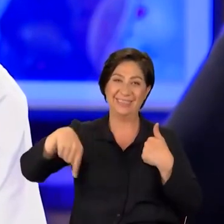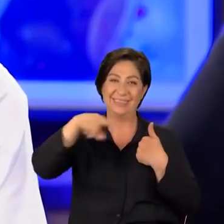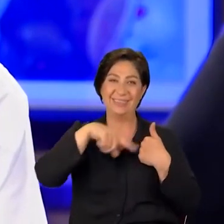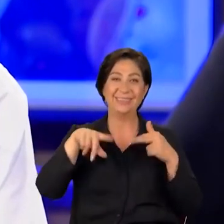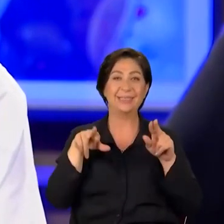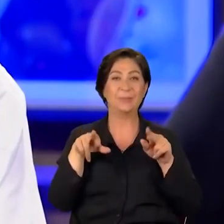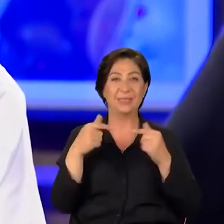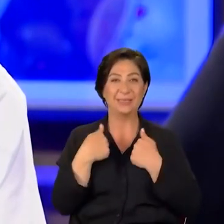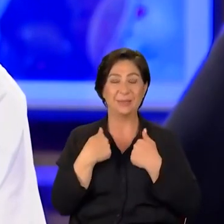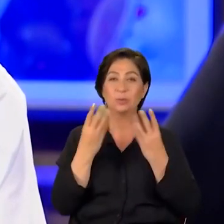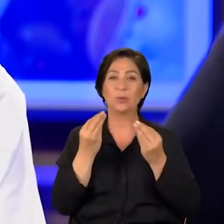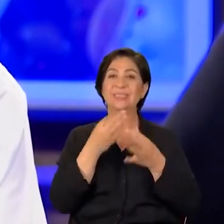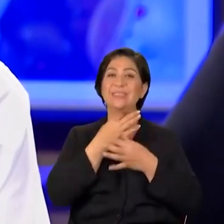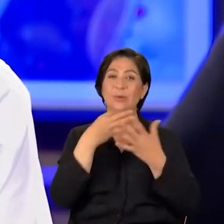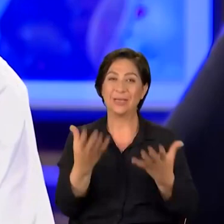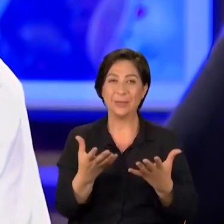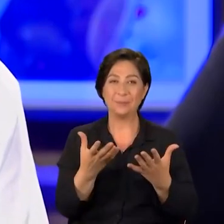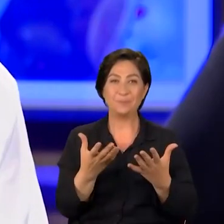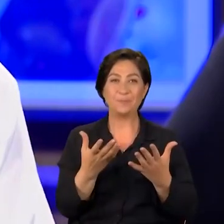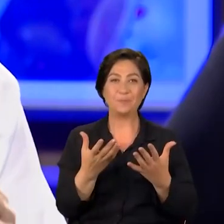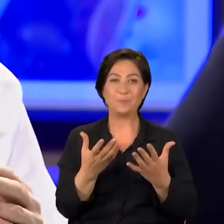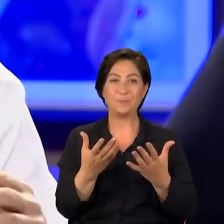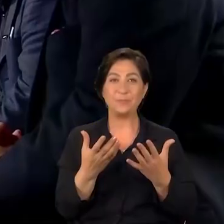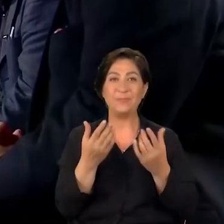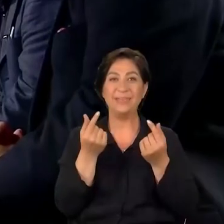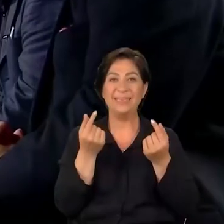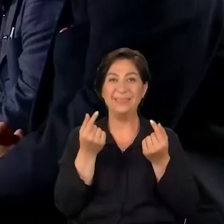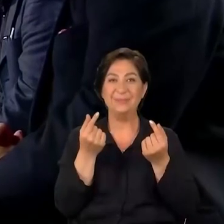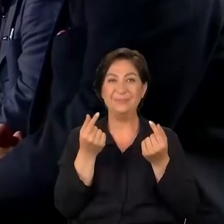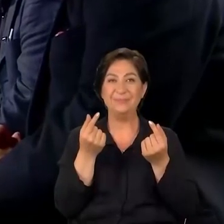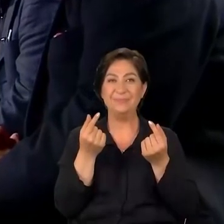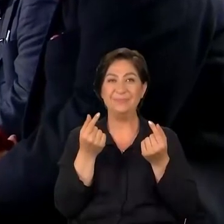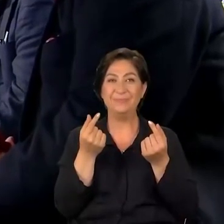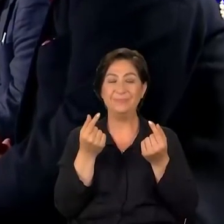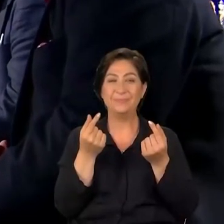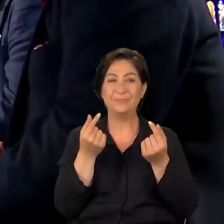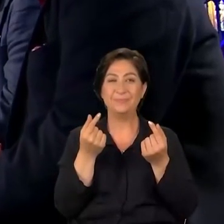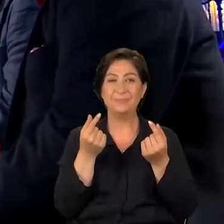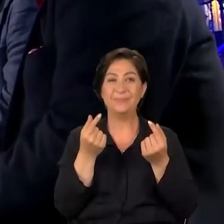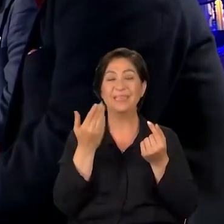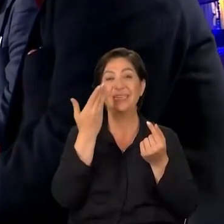ülkesinde yaşıyoruz gibi geliyor bana. Çok teşekkür ederim. Biraz sanıyorum ki